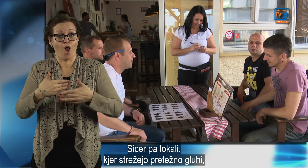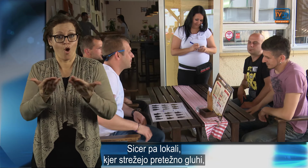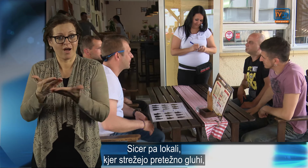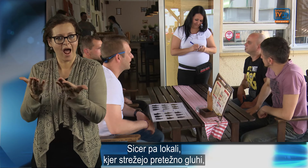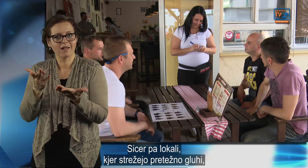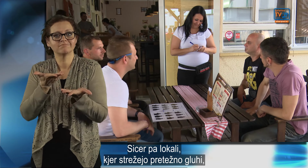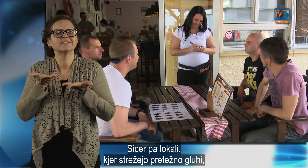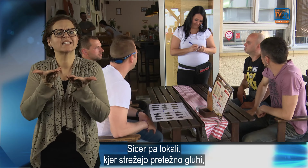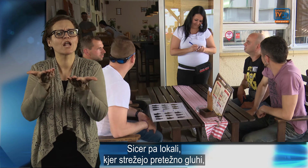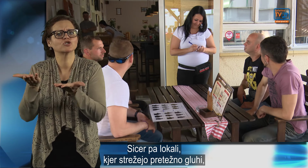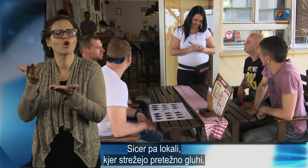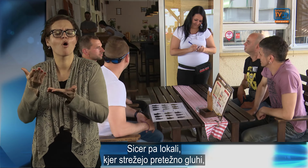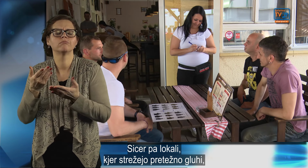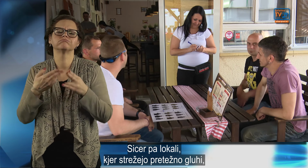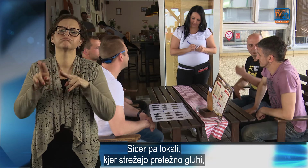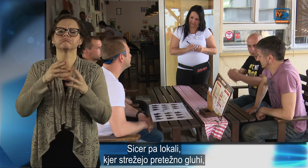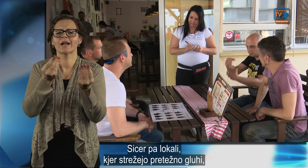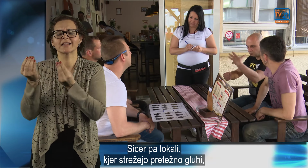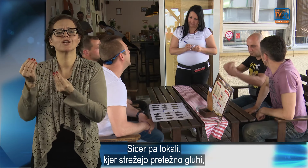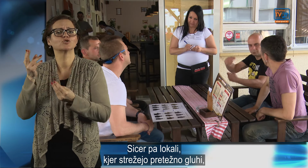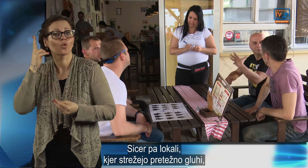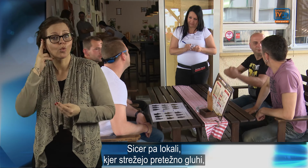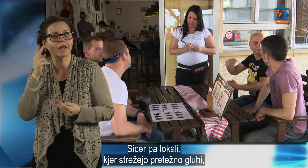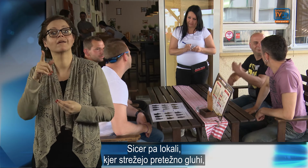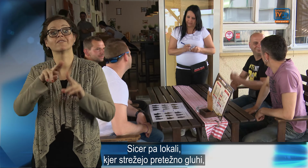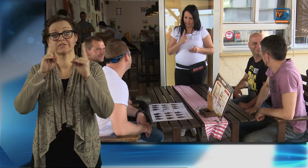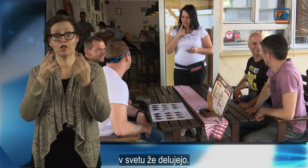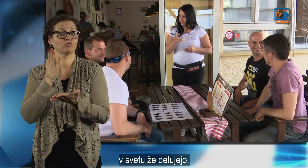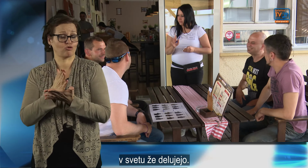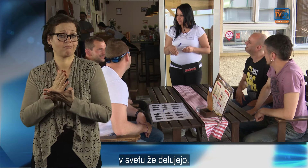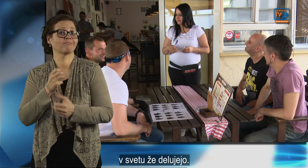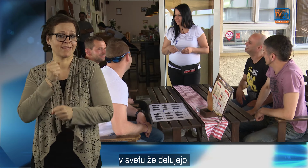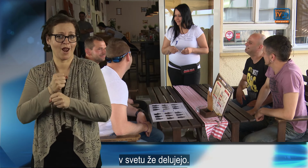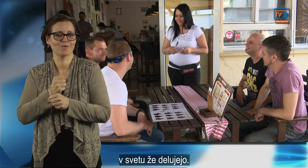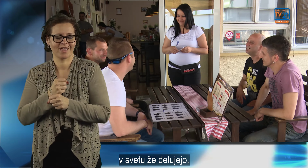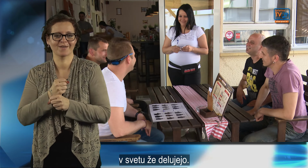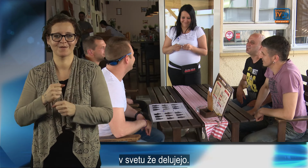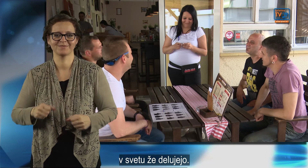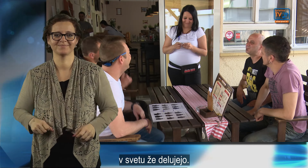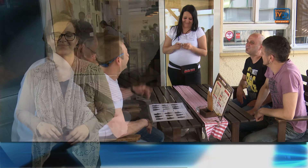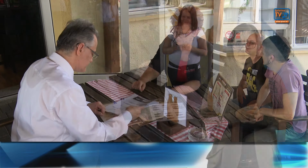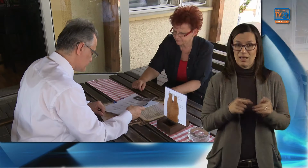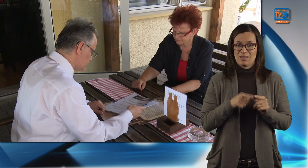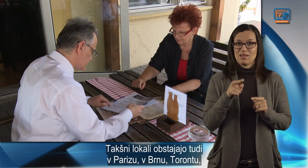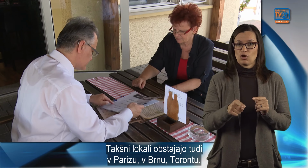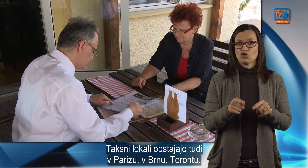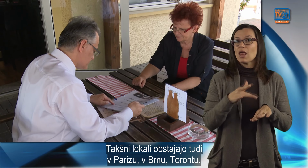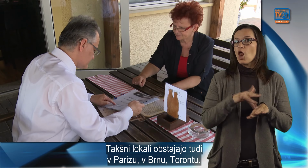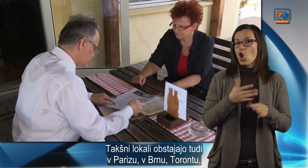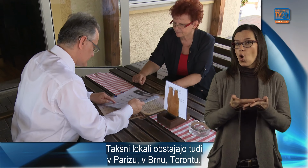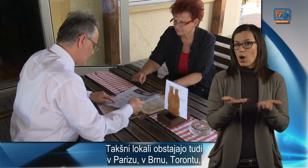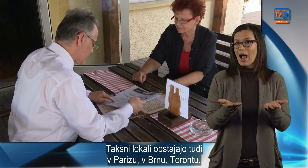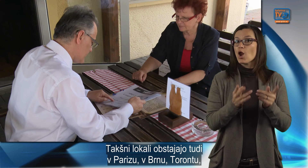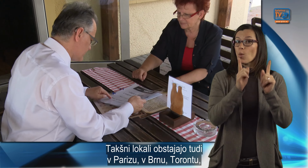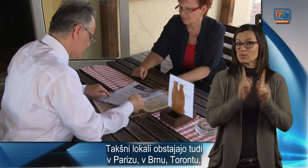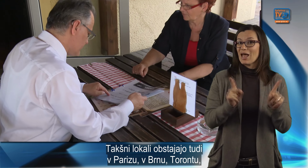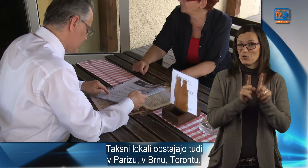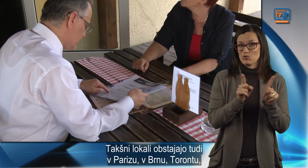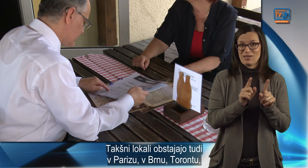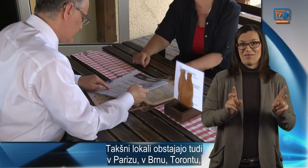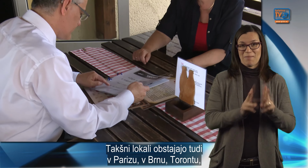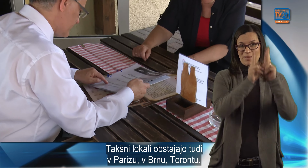Sicer pa lokali, kjer strežajo pretežno gluhi, v svetu že delujejo. Takšen lokal obstaja